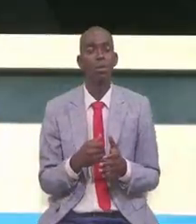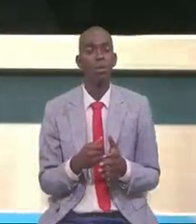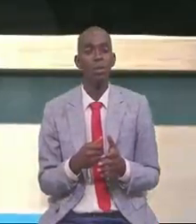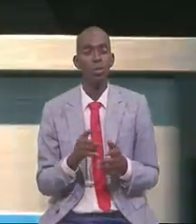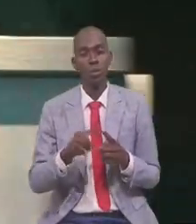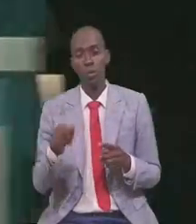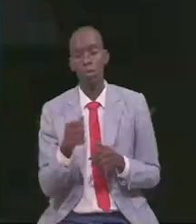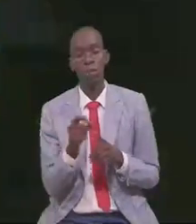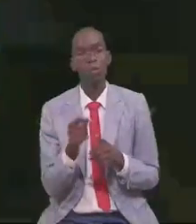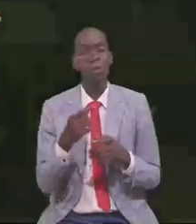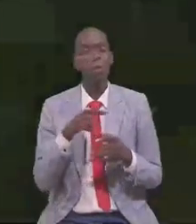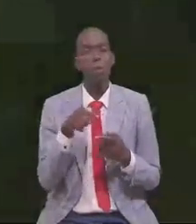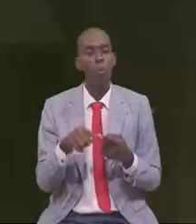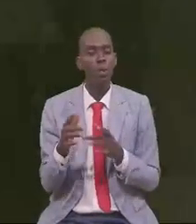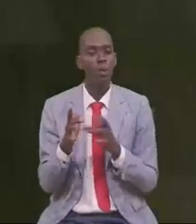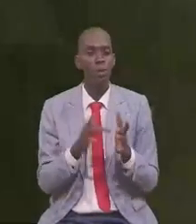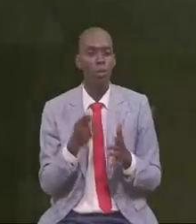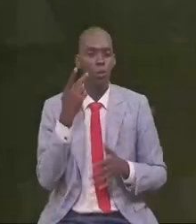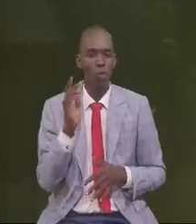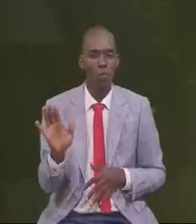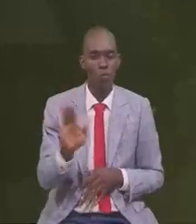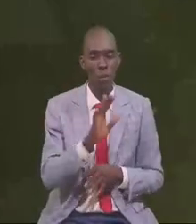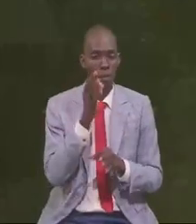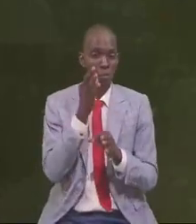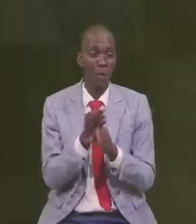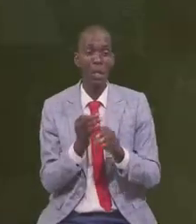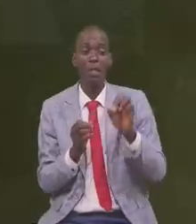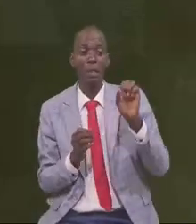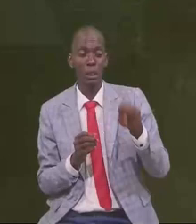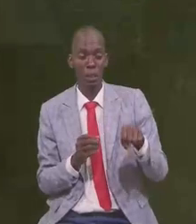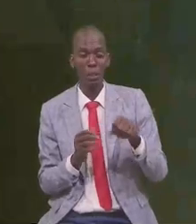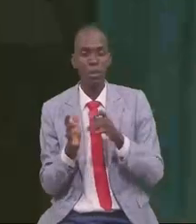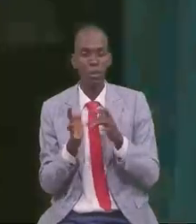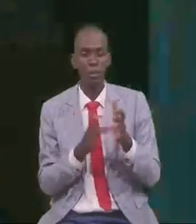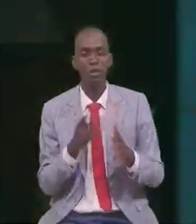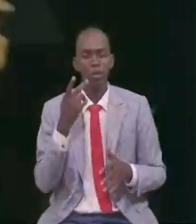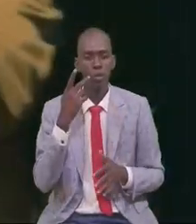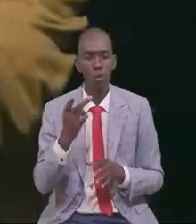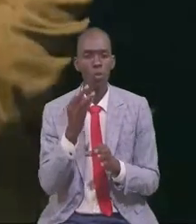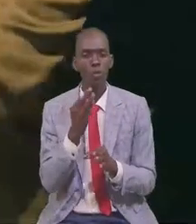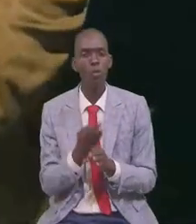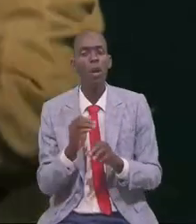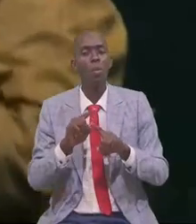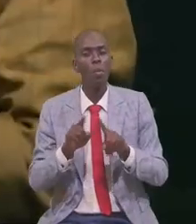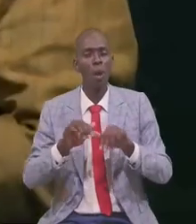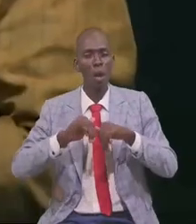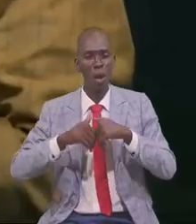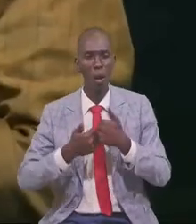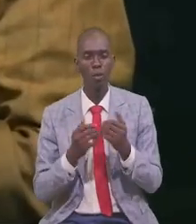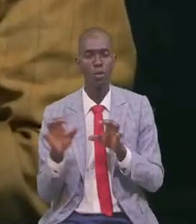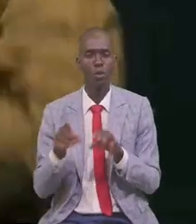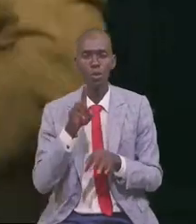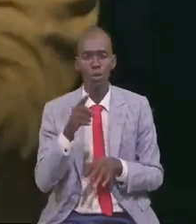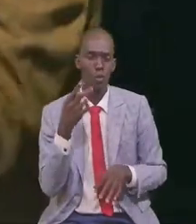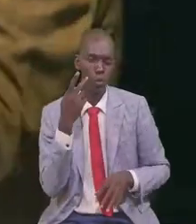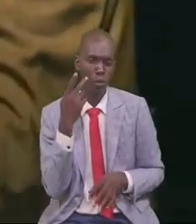Jésus voyant leur foi. Oui, il a vu la foi. Comment voyez-vous l'amour?